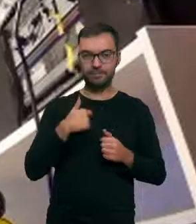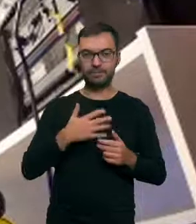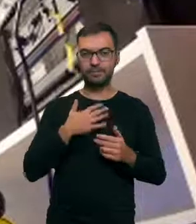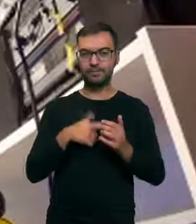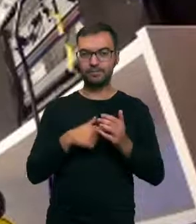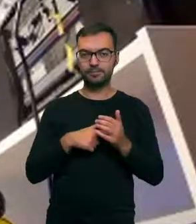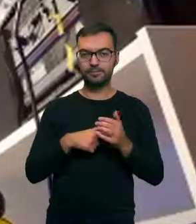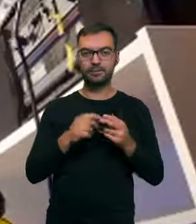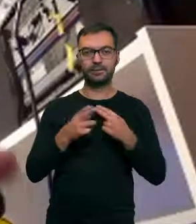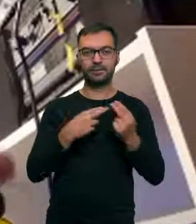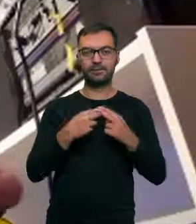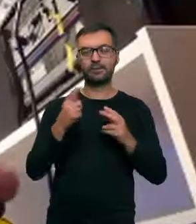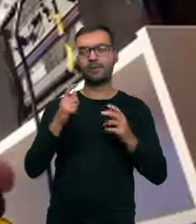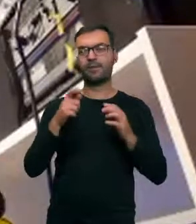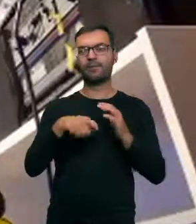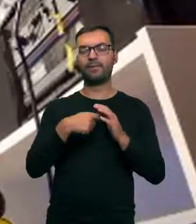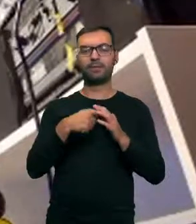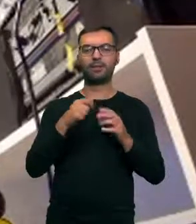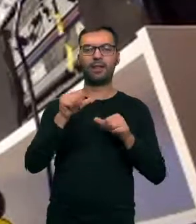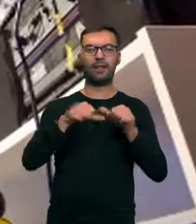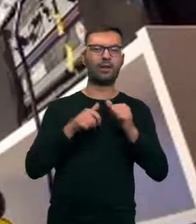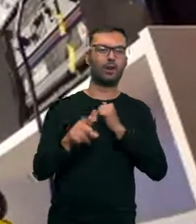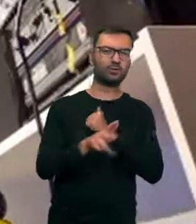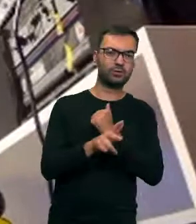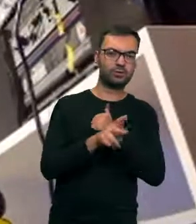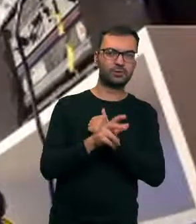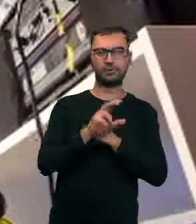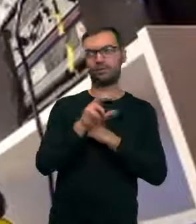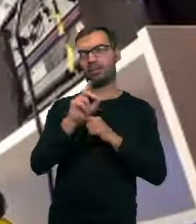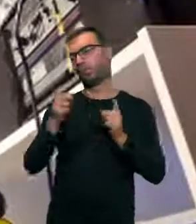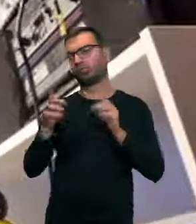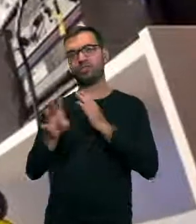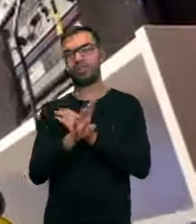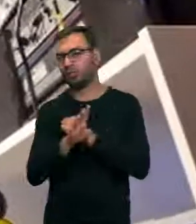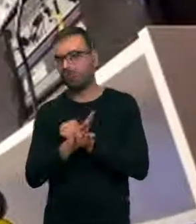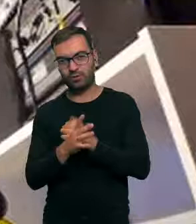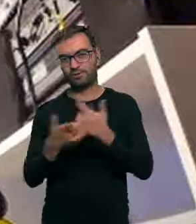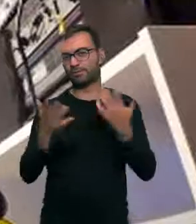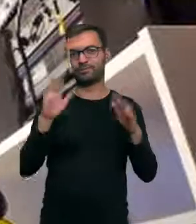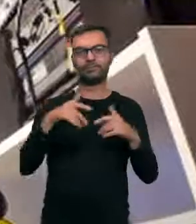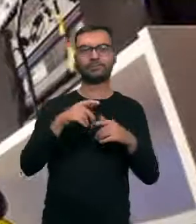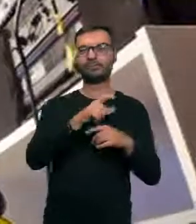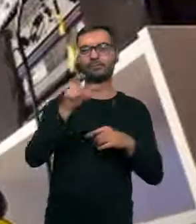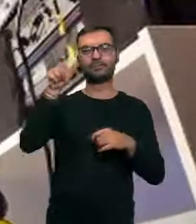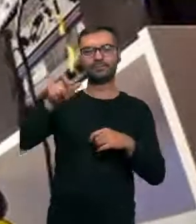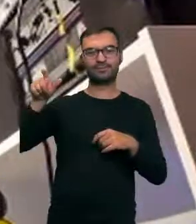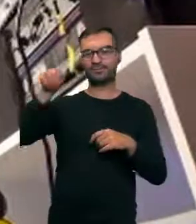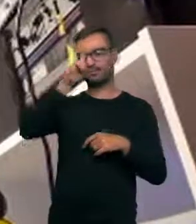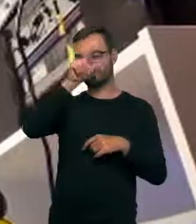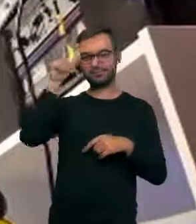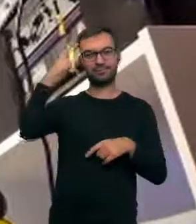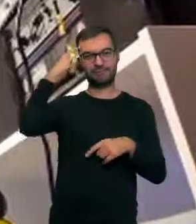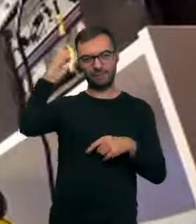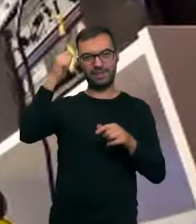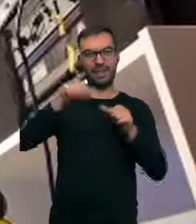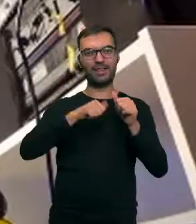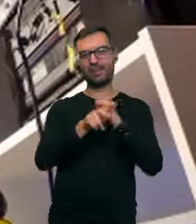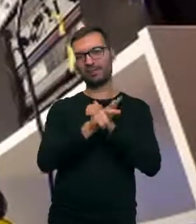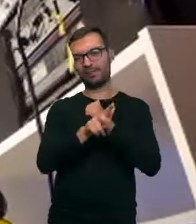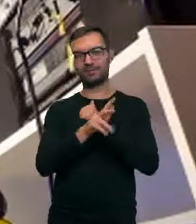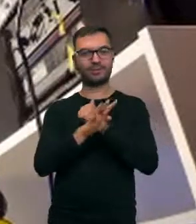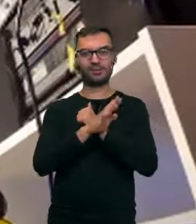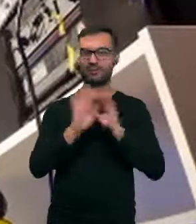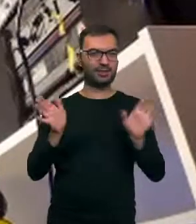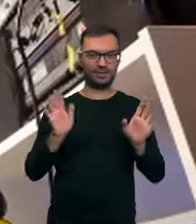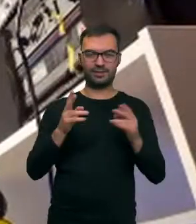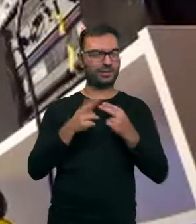że obojętne, czy on się dzieje w latach 80. czy 90., czy widz pamięta to lata 80. czy